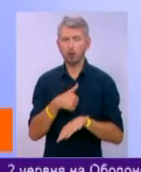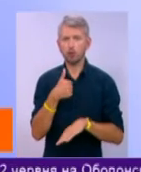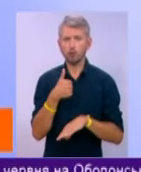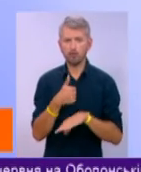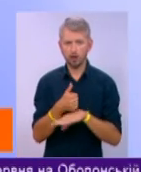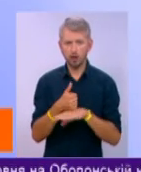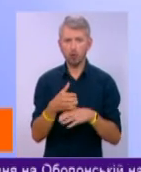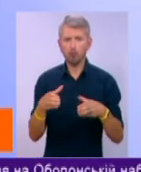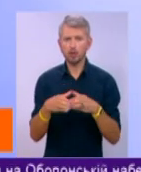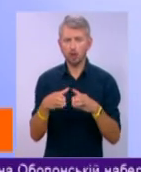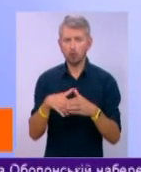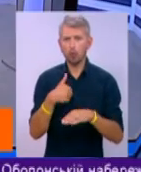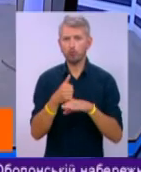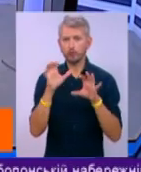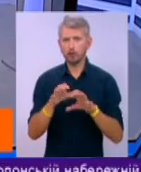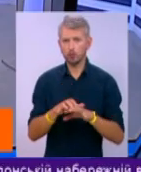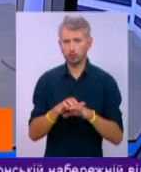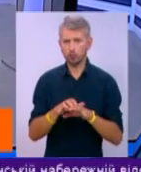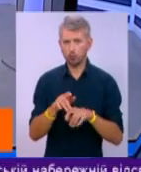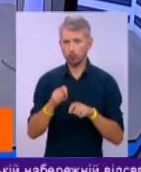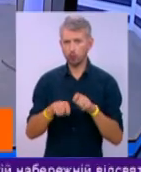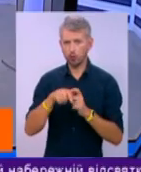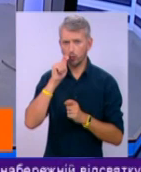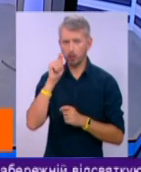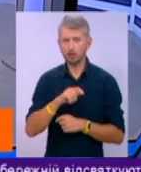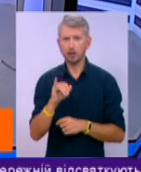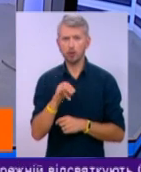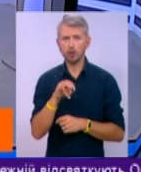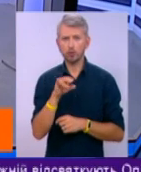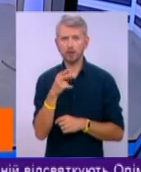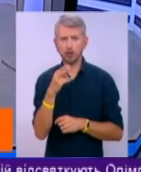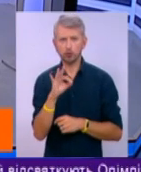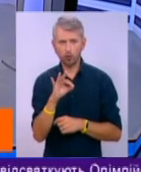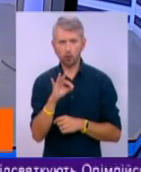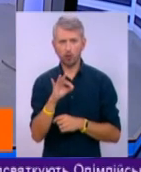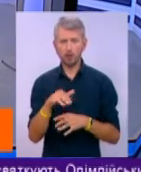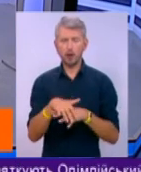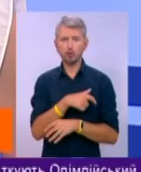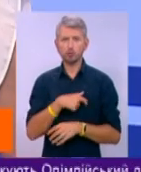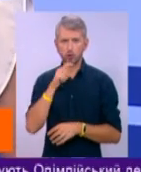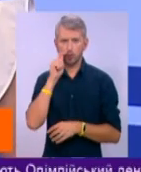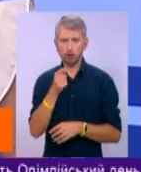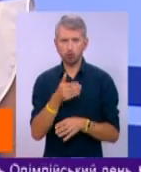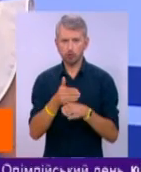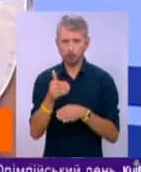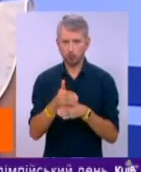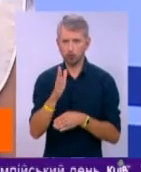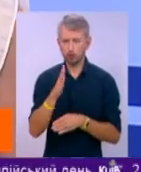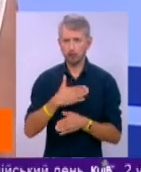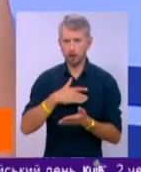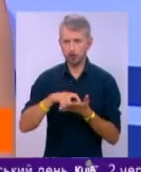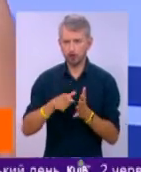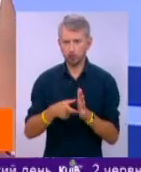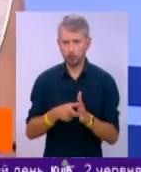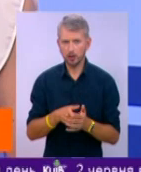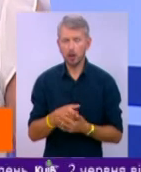конституційно-правового контролю України. Вітаю вас. Дякую. Та Ігор Луценко, народний депутат України, трошечки згодом з'явиться у нашій студії.